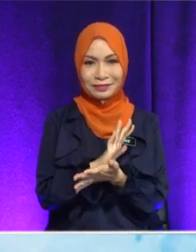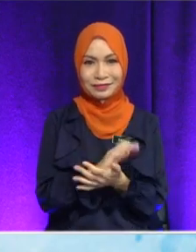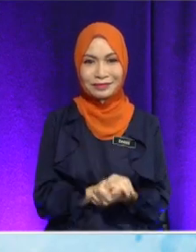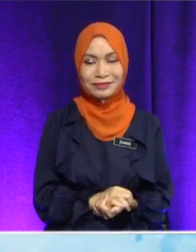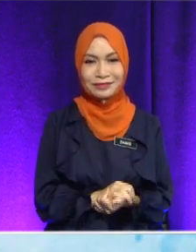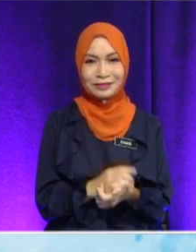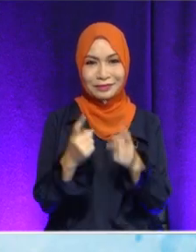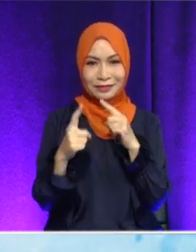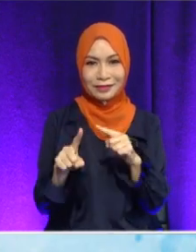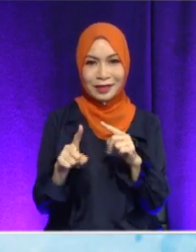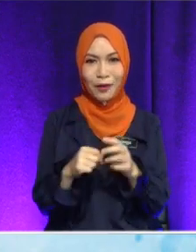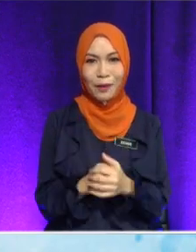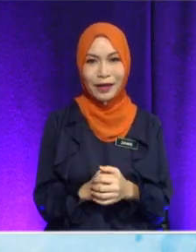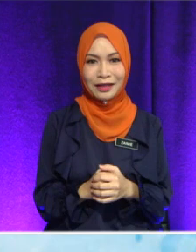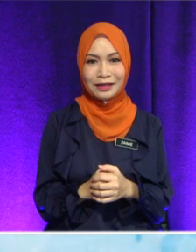adalah